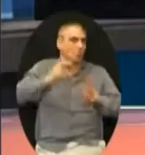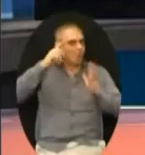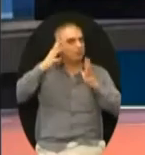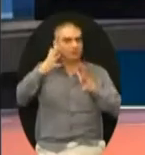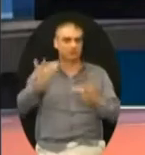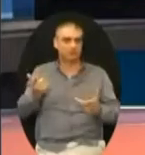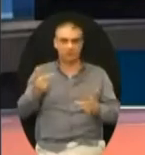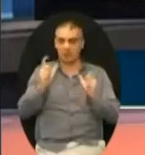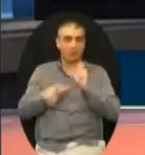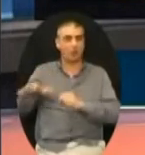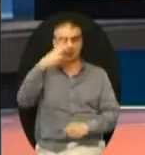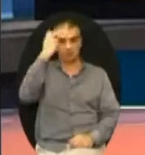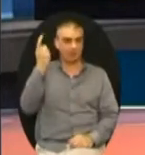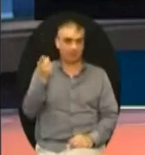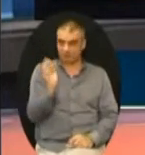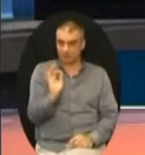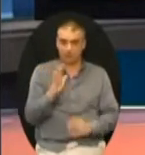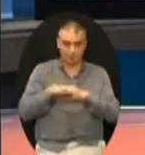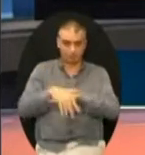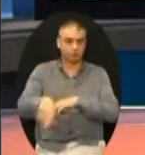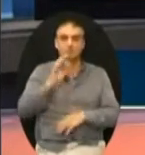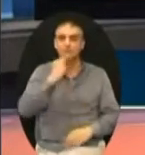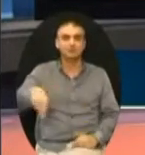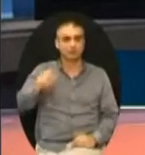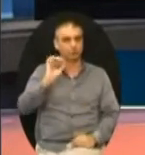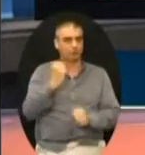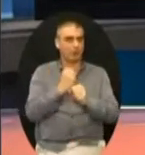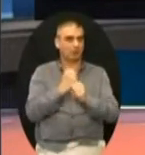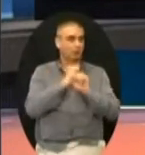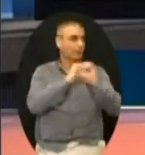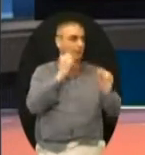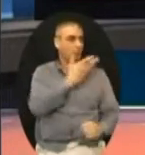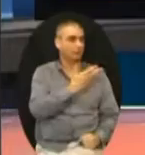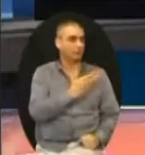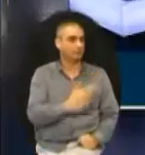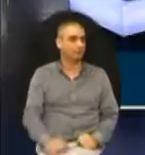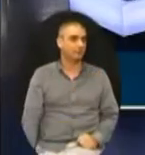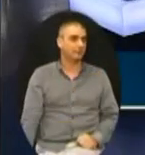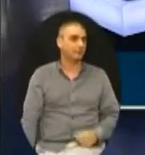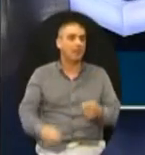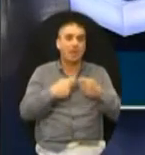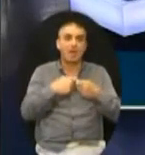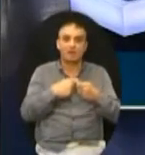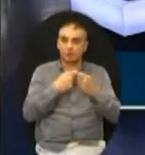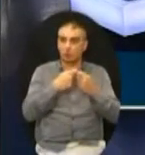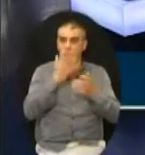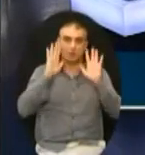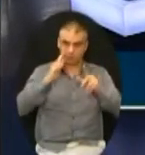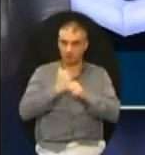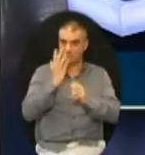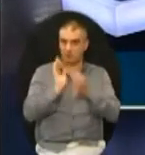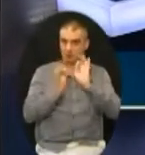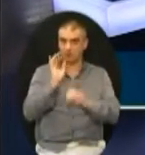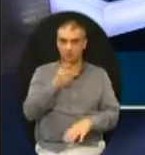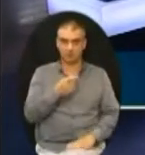אובססיבית את האוכלוסייה הערבית, וזה באמת משפיע על הצעירים שם כדי לבצע פיגועים. חברים בתנועה האסלאמית כן עומדו לדין, לא?